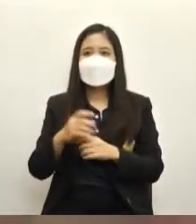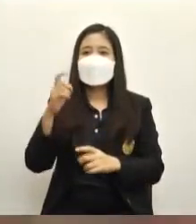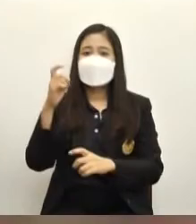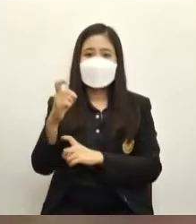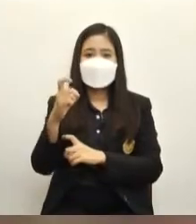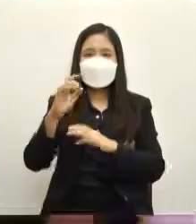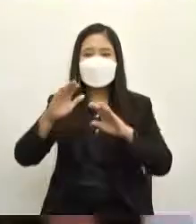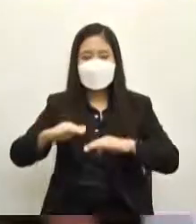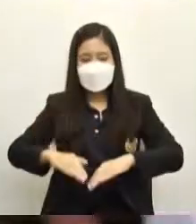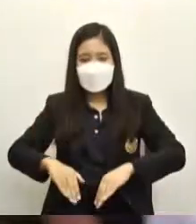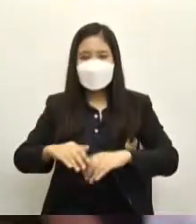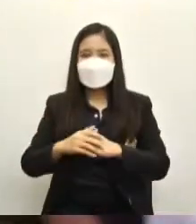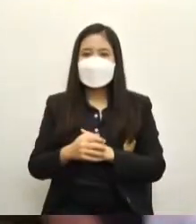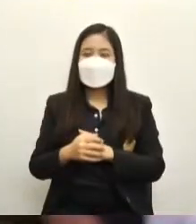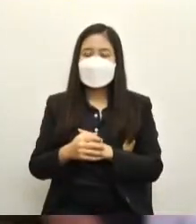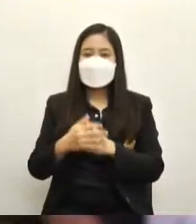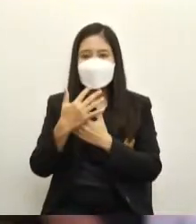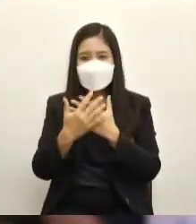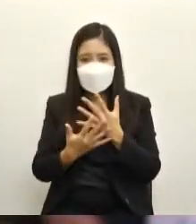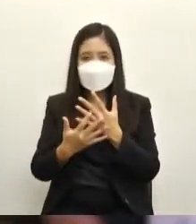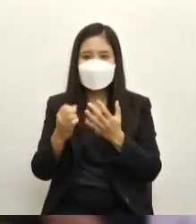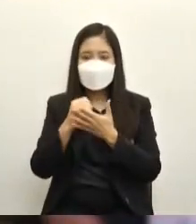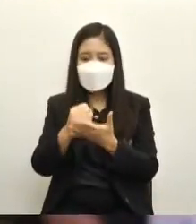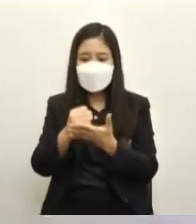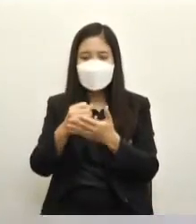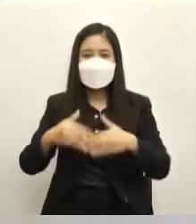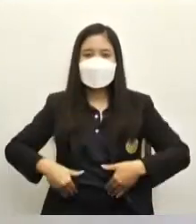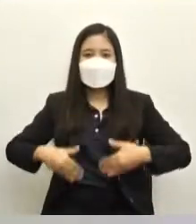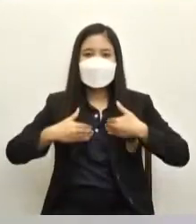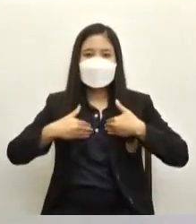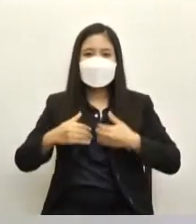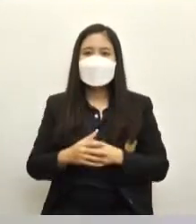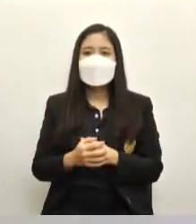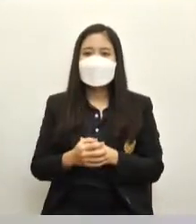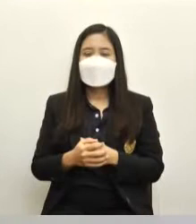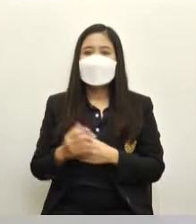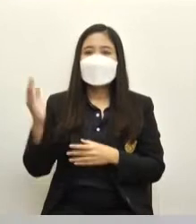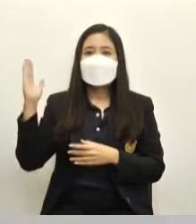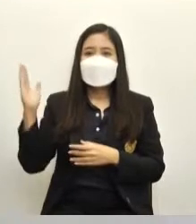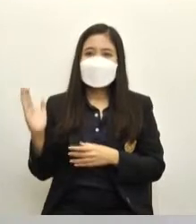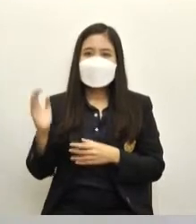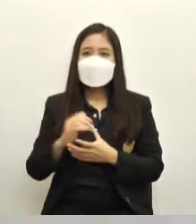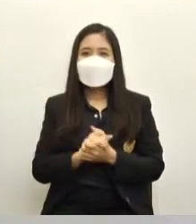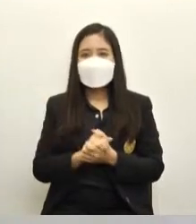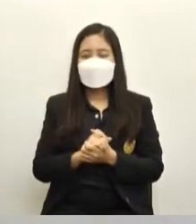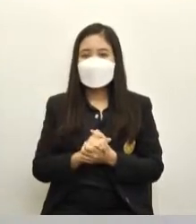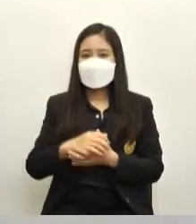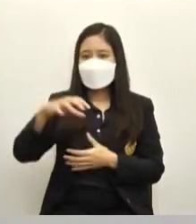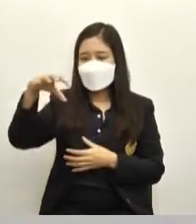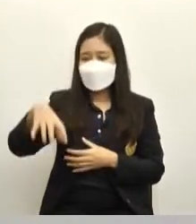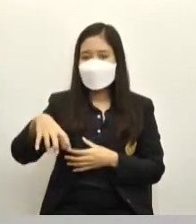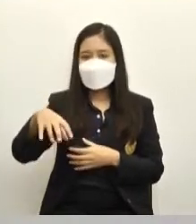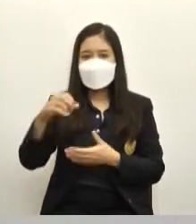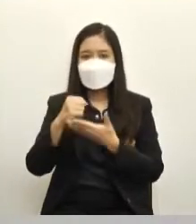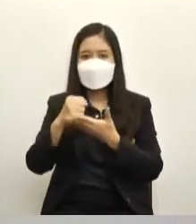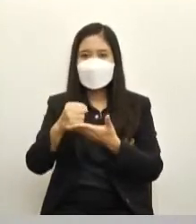ให้เกิดความพิการและเพื่อช่วยชีวิตของผู้บาดเจ็บครับ ผมพันจติจักรพงษ์ทุมเสครับอาจารย์ประจำวิชา